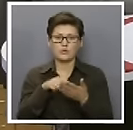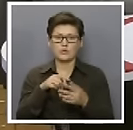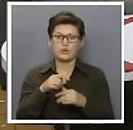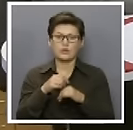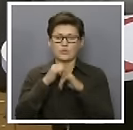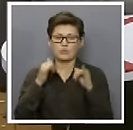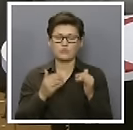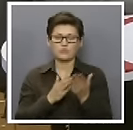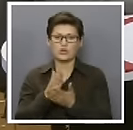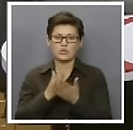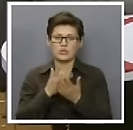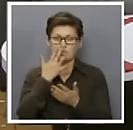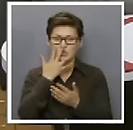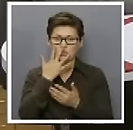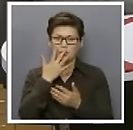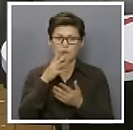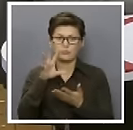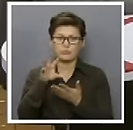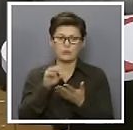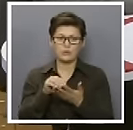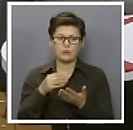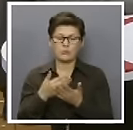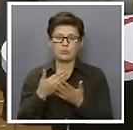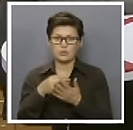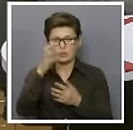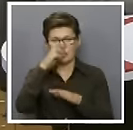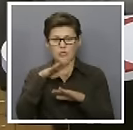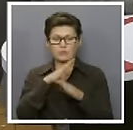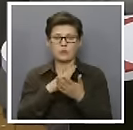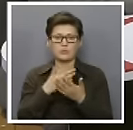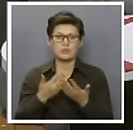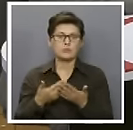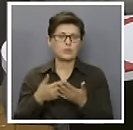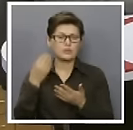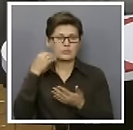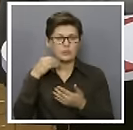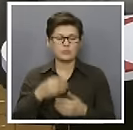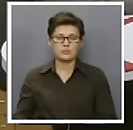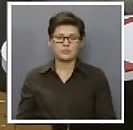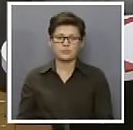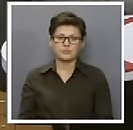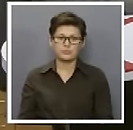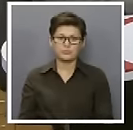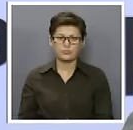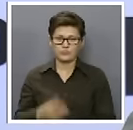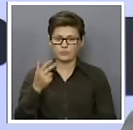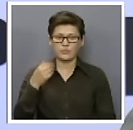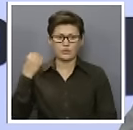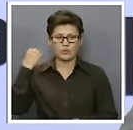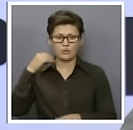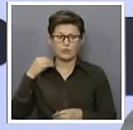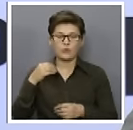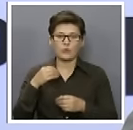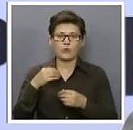үшін саланы шетелден үлгілер ел бар, мәселен Түркиядан. Әрине, ол салада үйренетін көп нәрсе